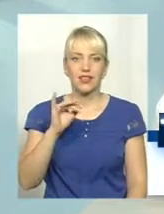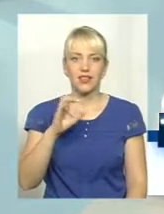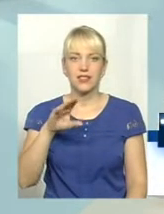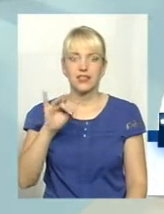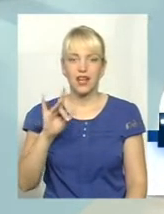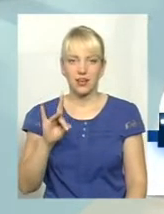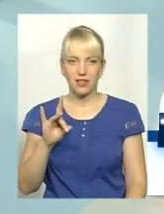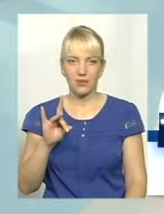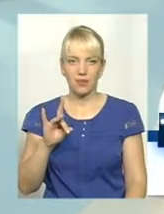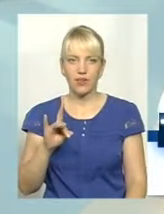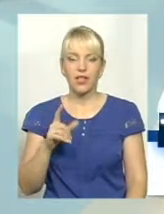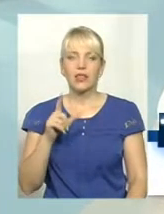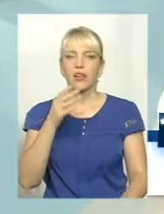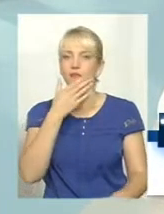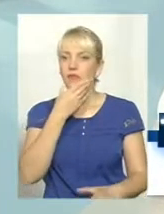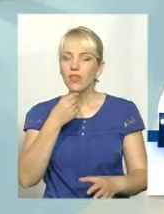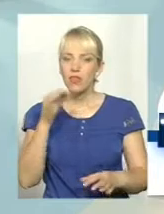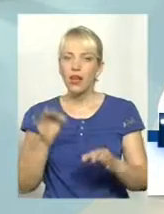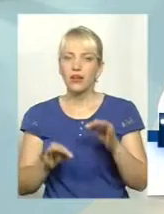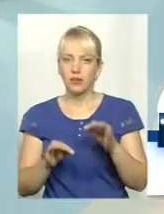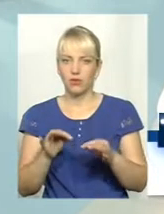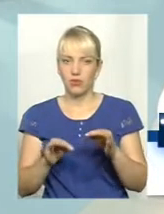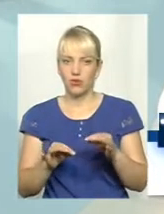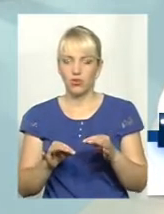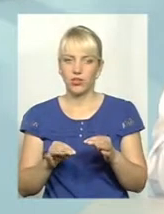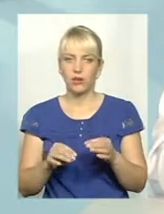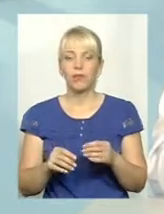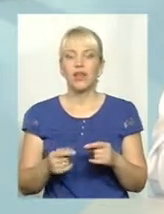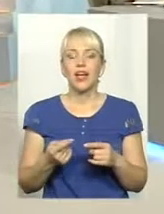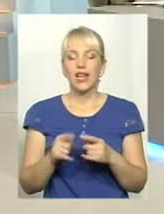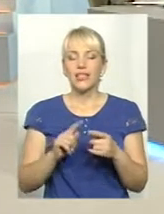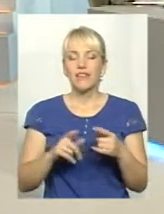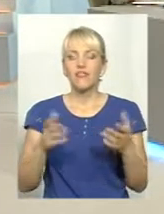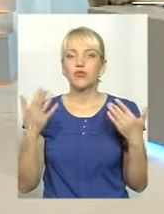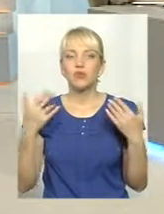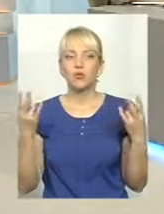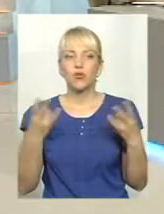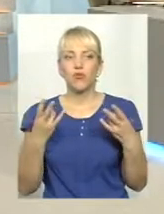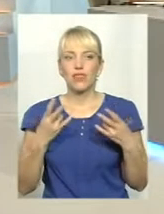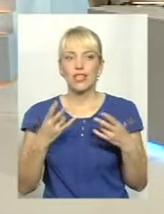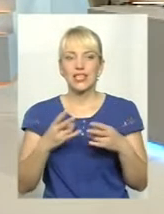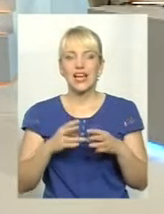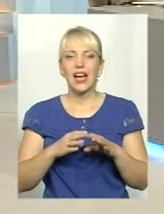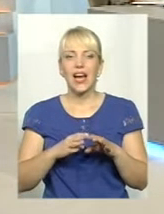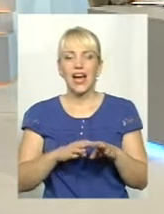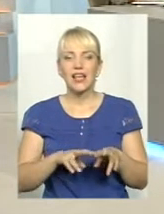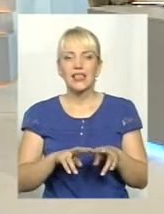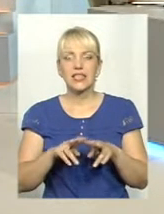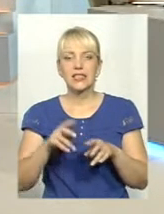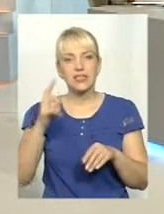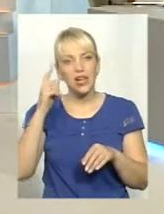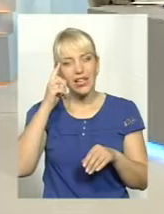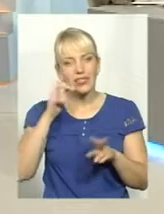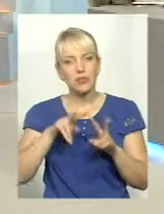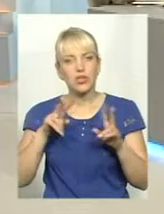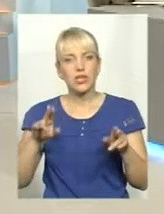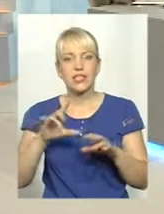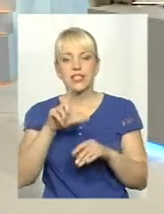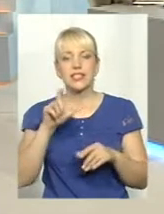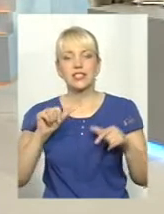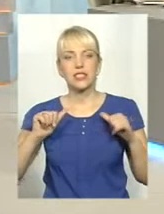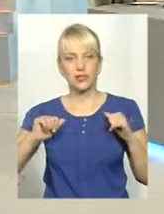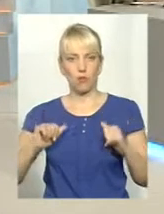ресурсів, де навіть багато моїх знайомих вже частина поміняли море на Дністер, оскільки там гарні пейзажі, чисте повітря